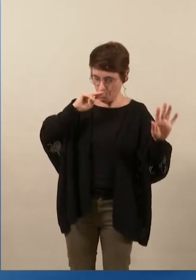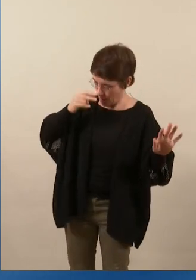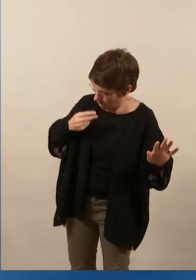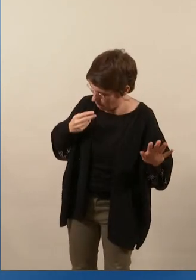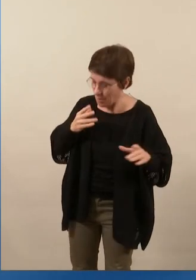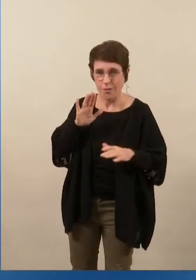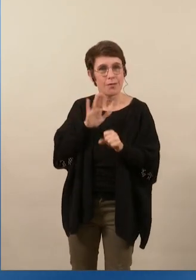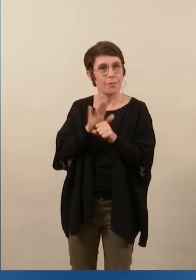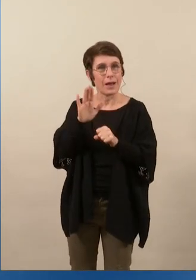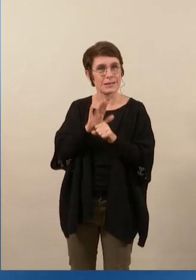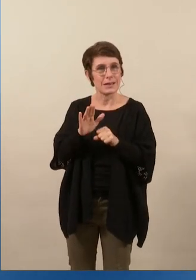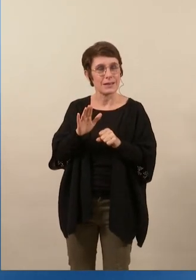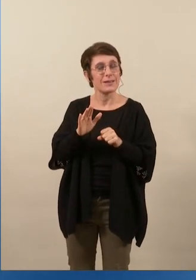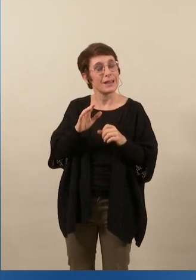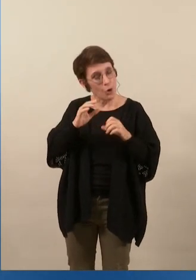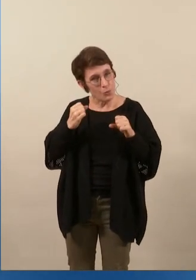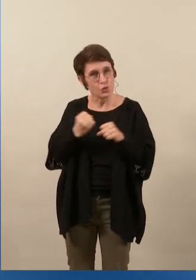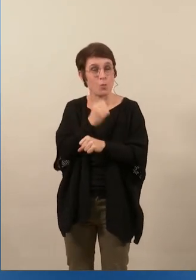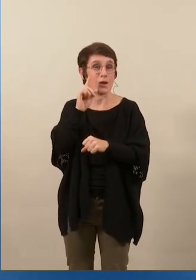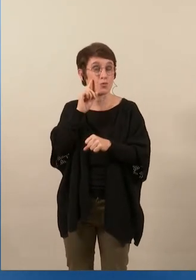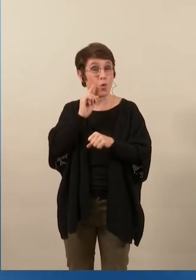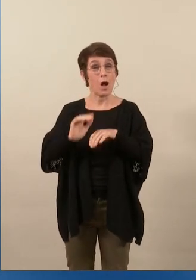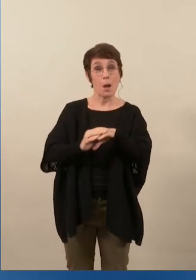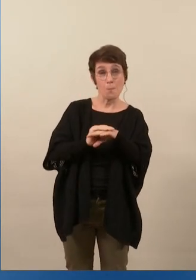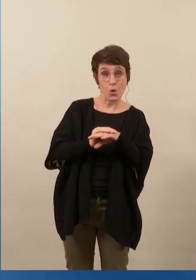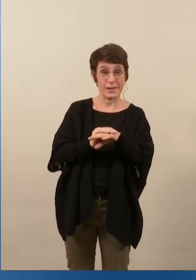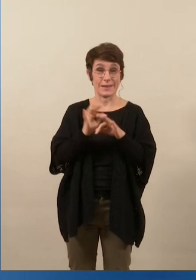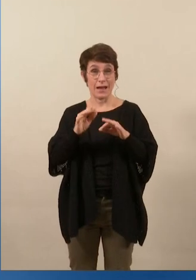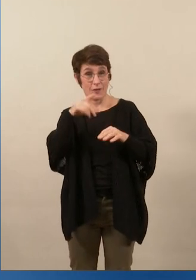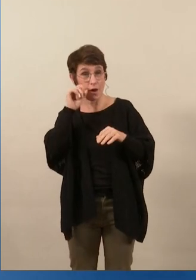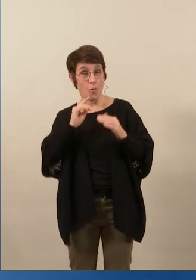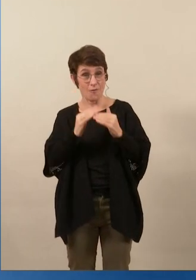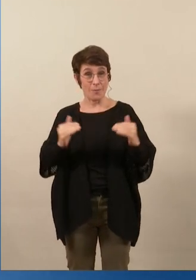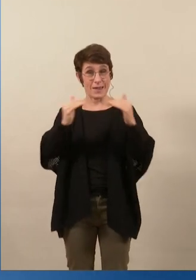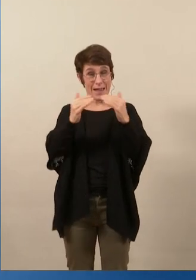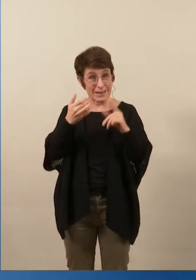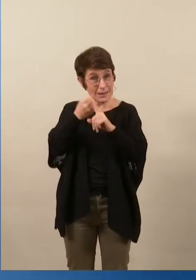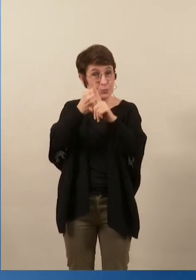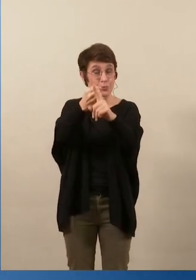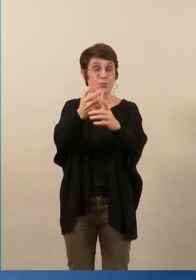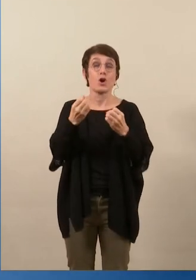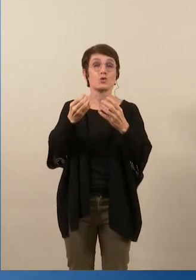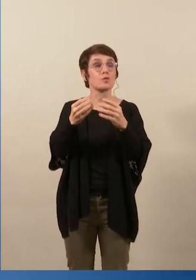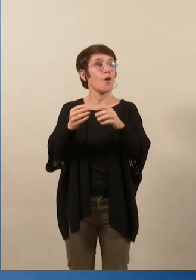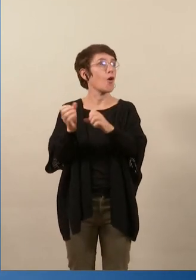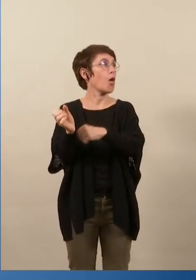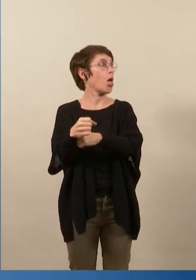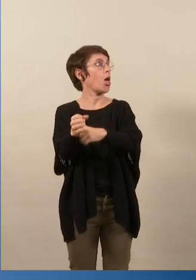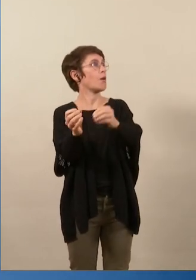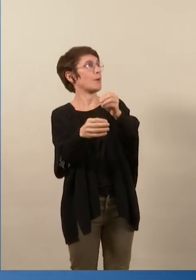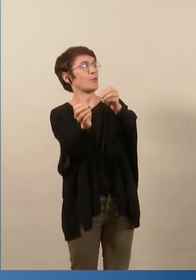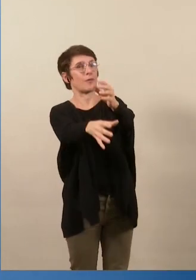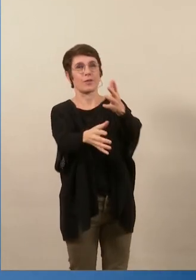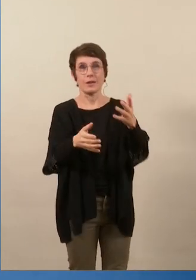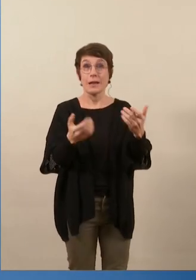politiques en faveur de l'égalité femmes homme souffre d'une forme de rejet du fait que les réalités qui pour vous